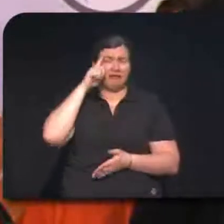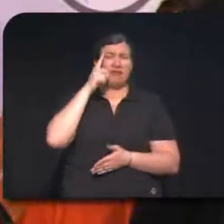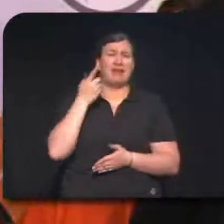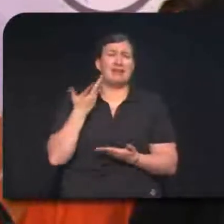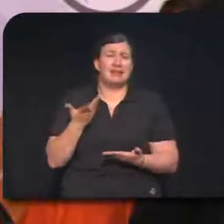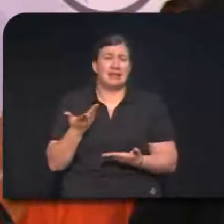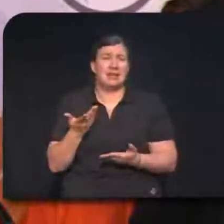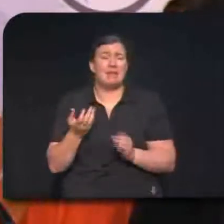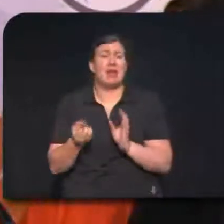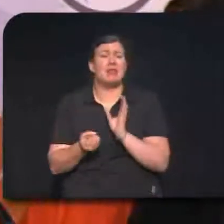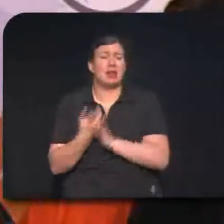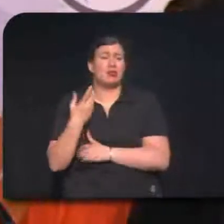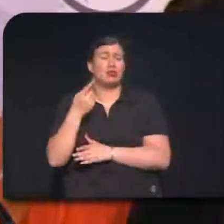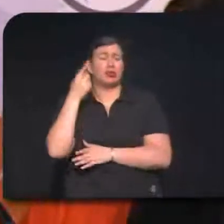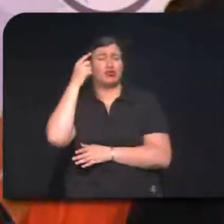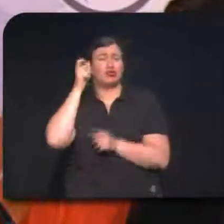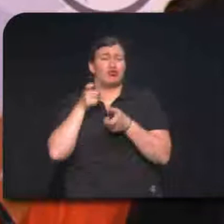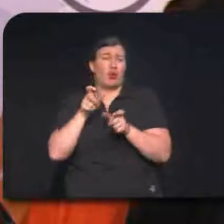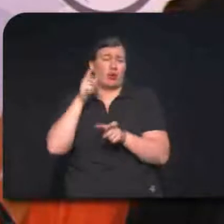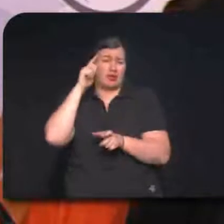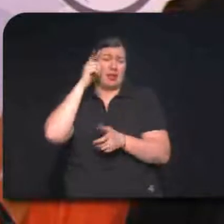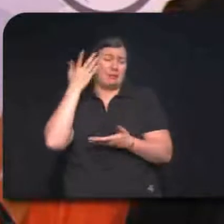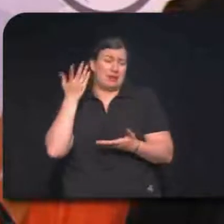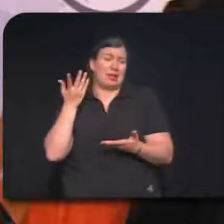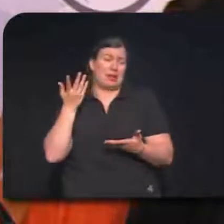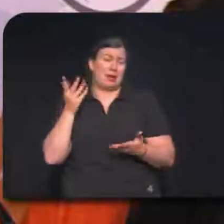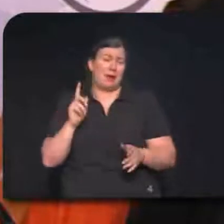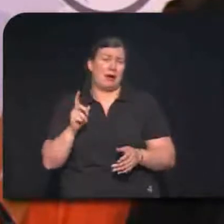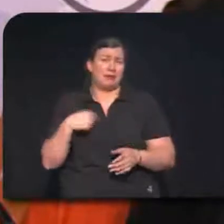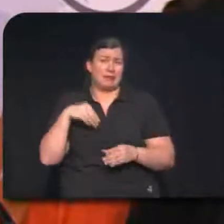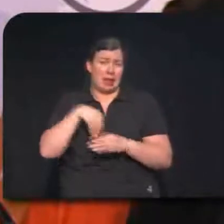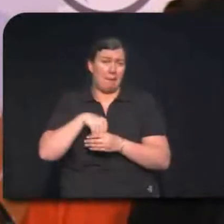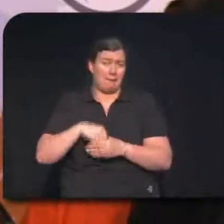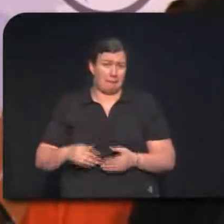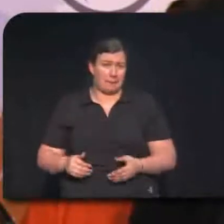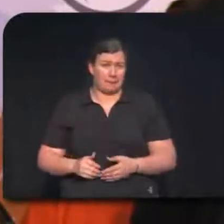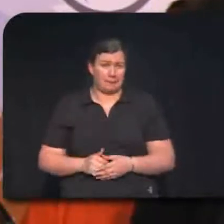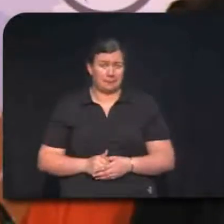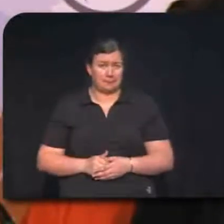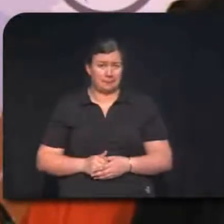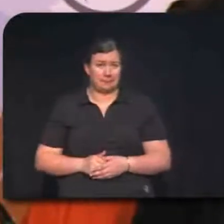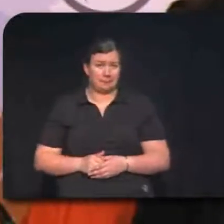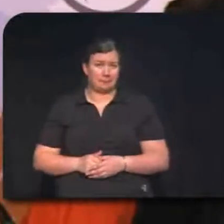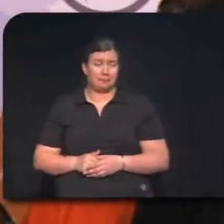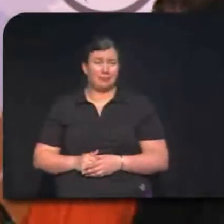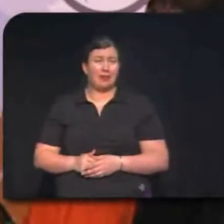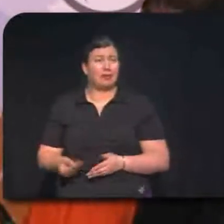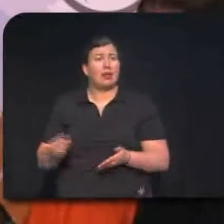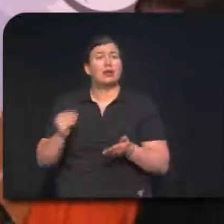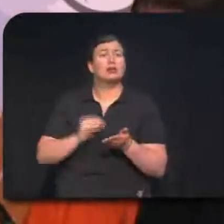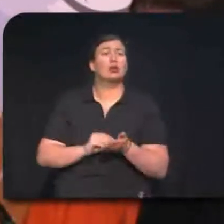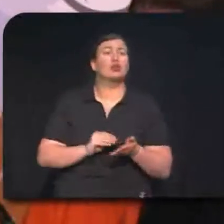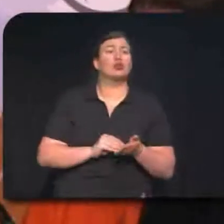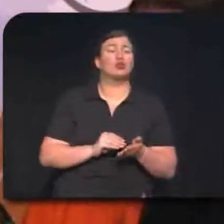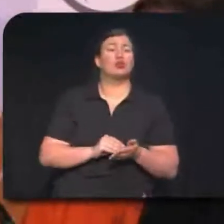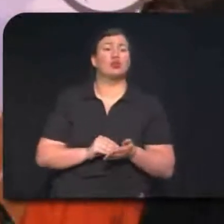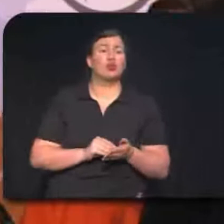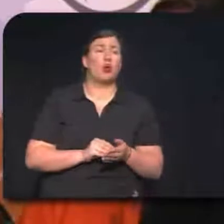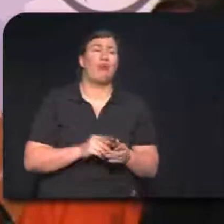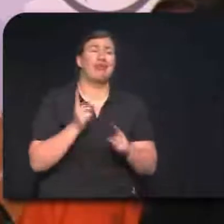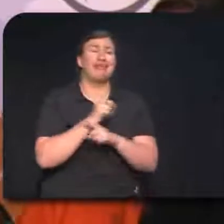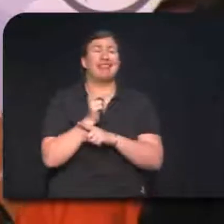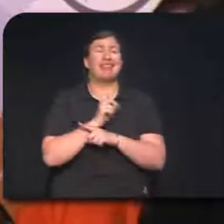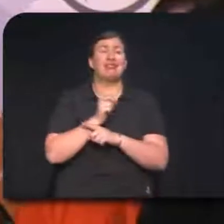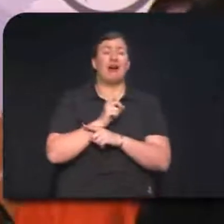drin dann kommen wir zu digitale Agenda ähm freie und gleichberechtigter Zugang zum Internet ist eine